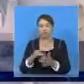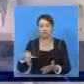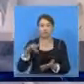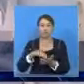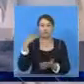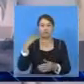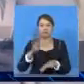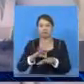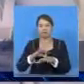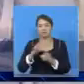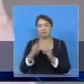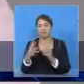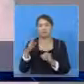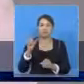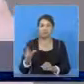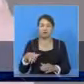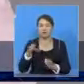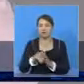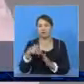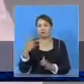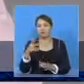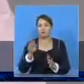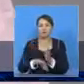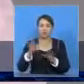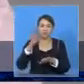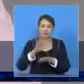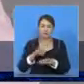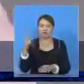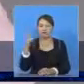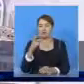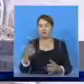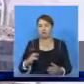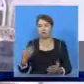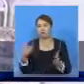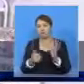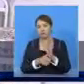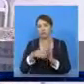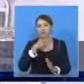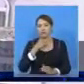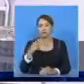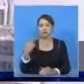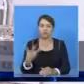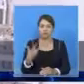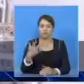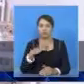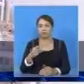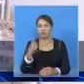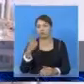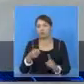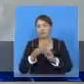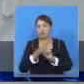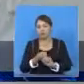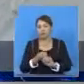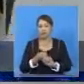Актобе заболело 14 человек, включая троих бессимптомных. В Храмтаусском районе шестеро, в Мартукском трое. И по одному